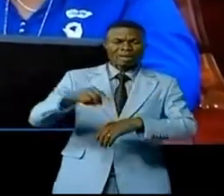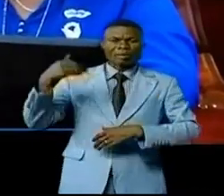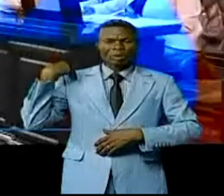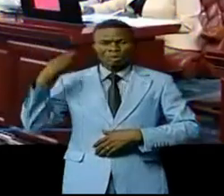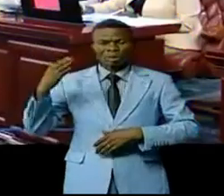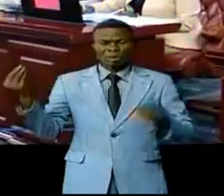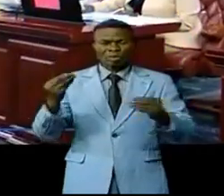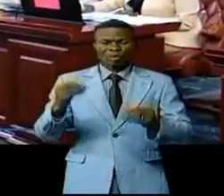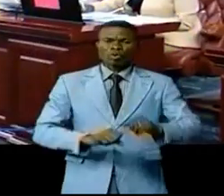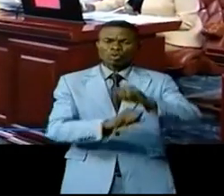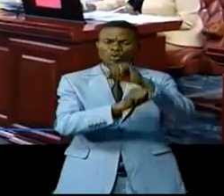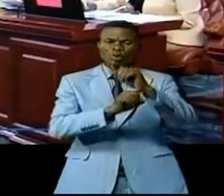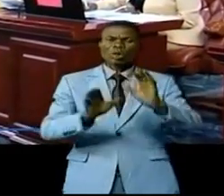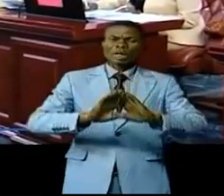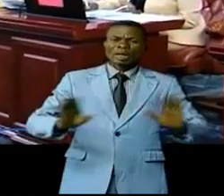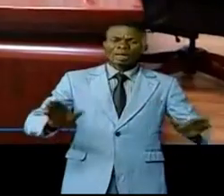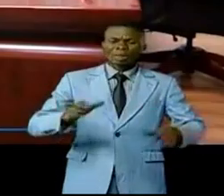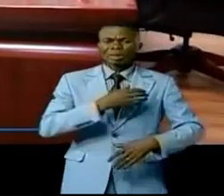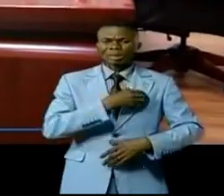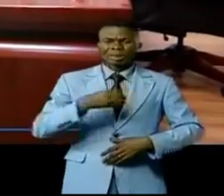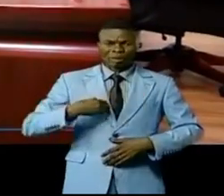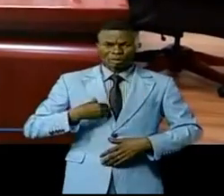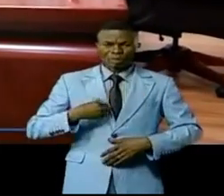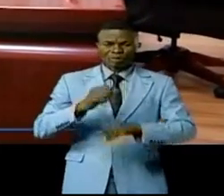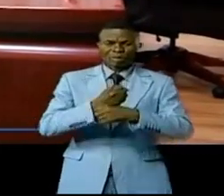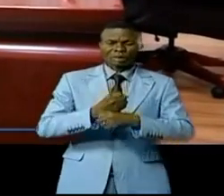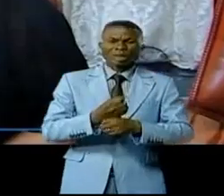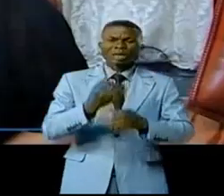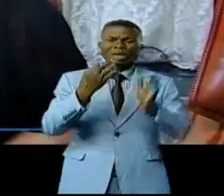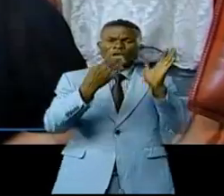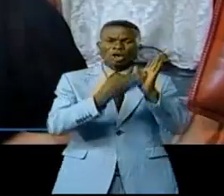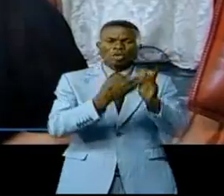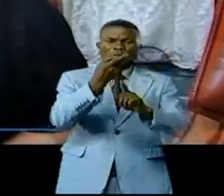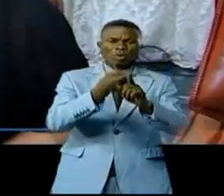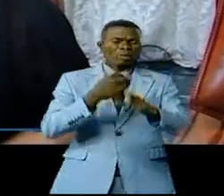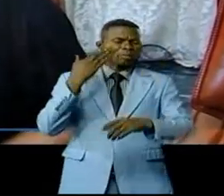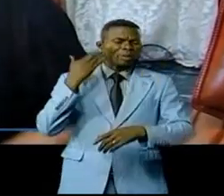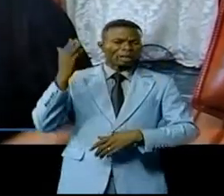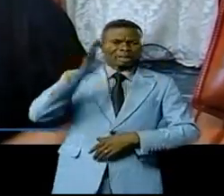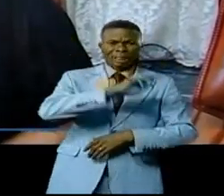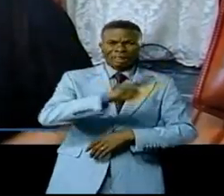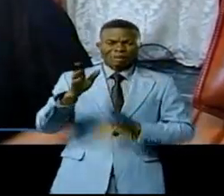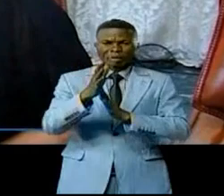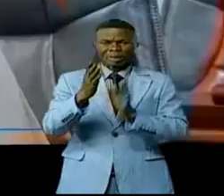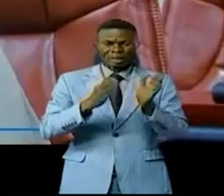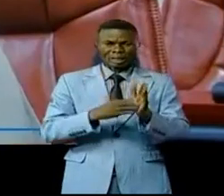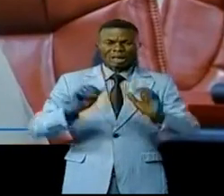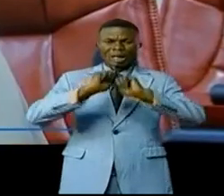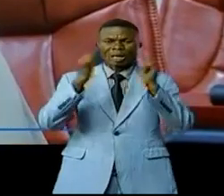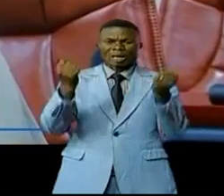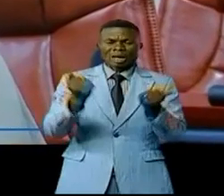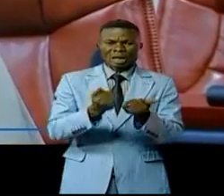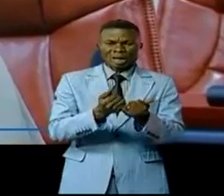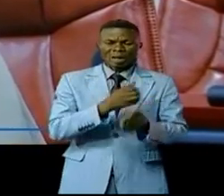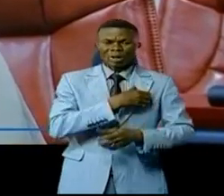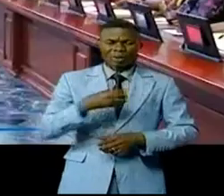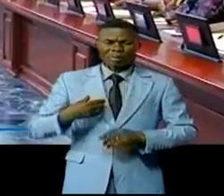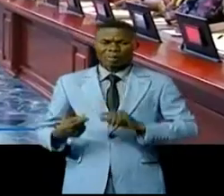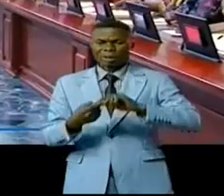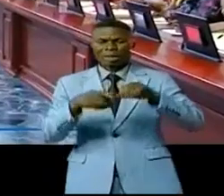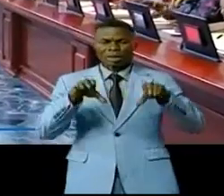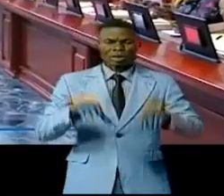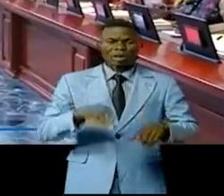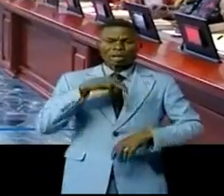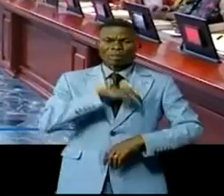de promouvoir les compétences féminines. Créée le 8 mars 2019, l'association Femmes d'exception du Congo a pour